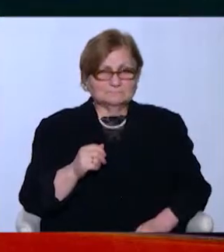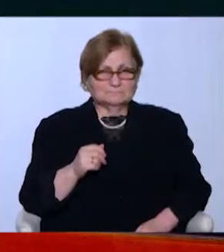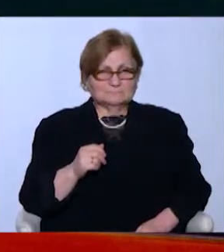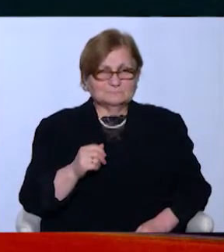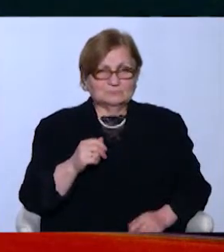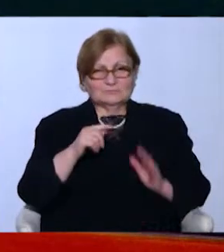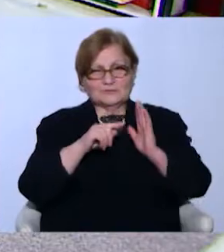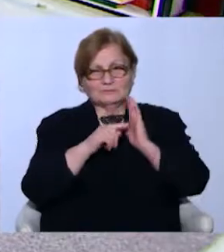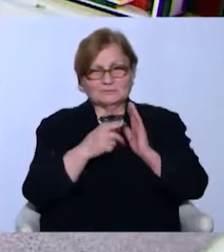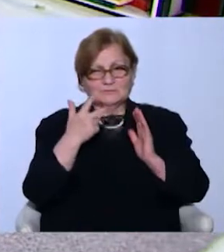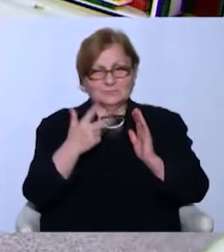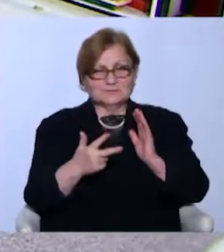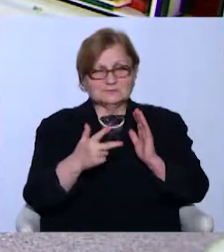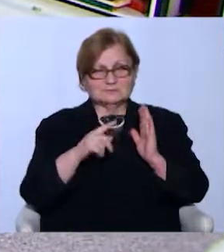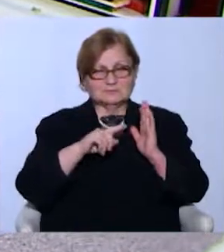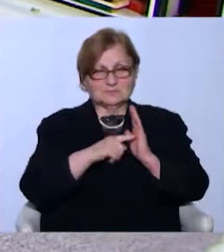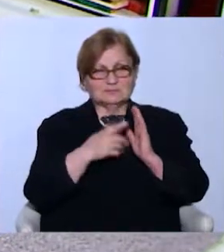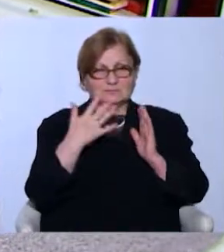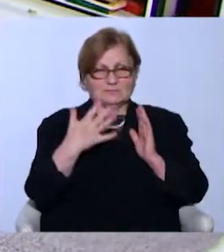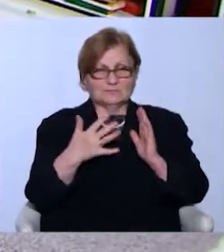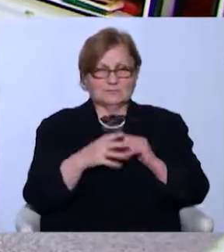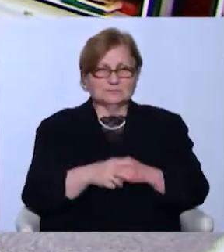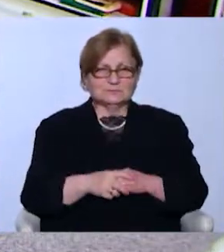3-ზე და გამრავლებული 5-ზე.